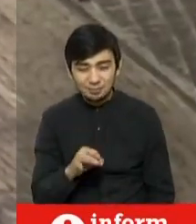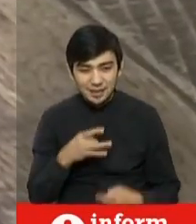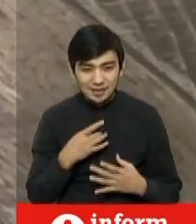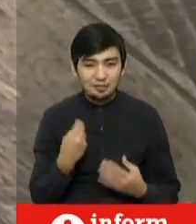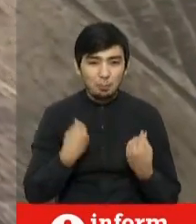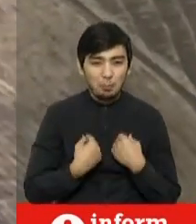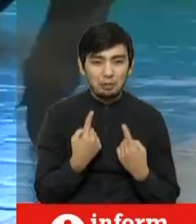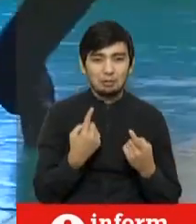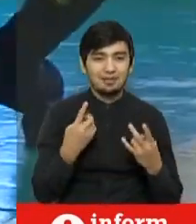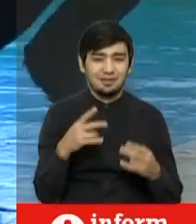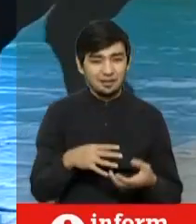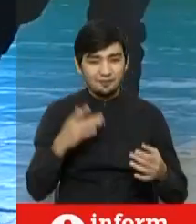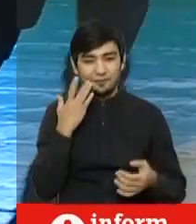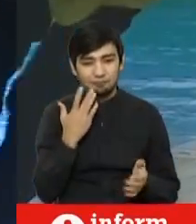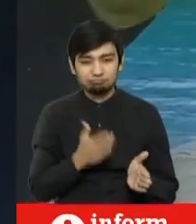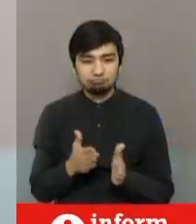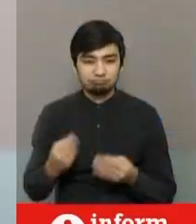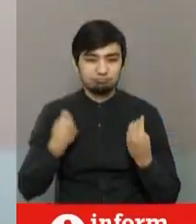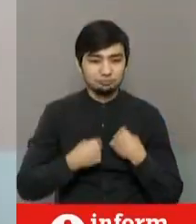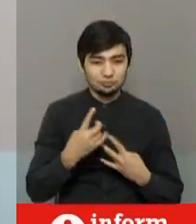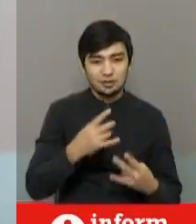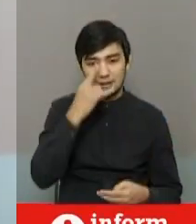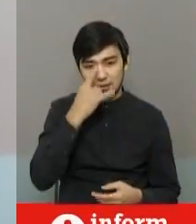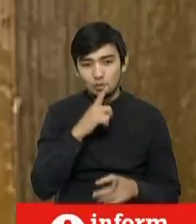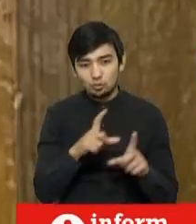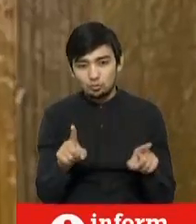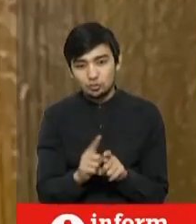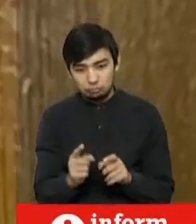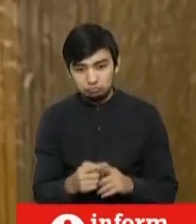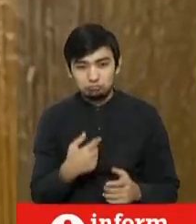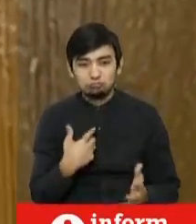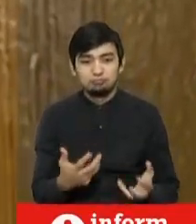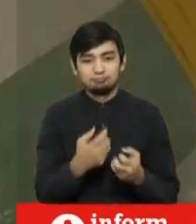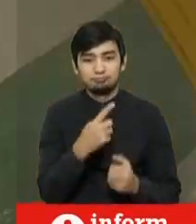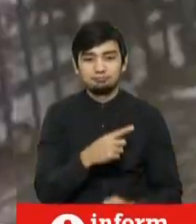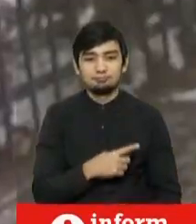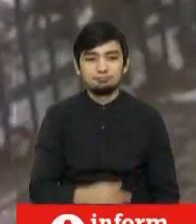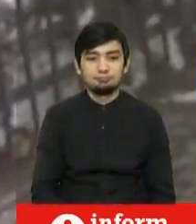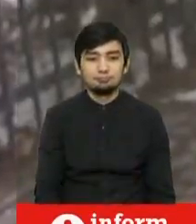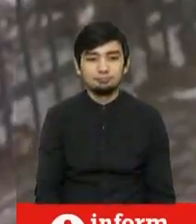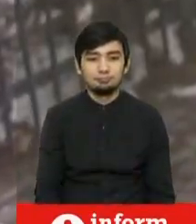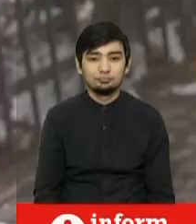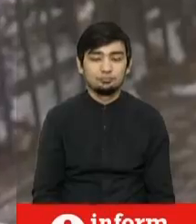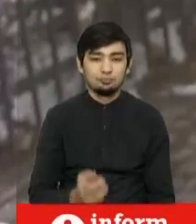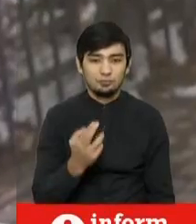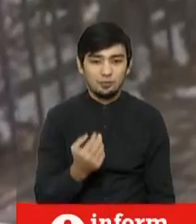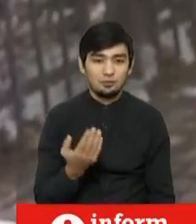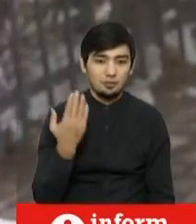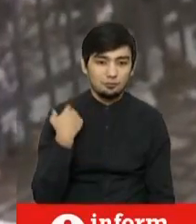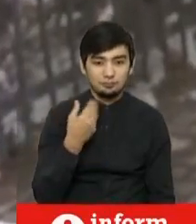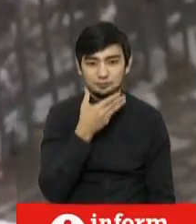тиіс. Оның бұл пікірін көпшілік қазақстандықтарда қолдауға әзірміз деп отыр. Білесіз ғой, өз ағаларымыз қандай